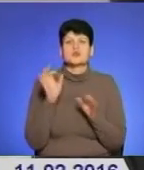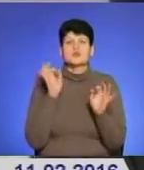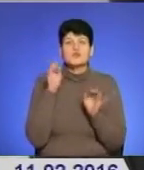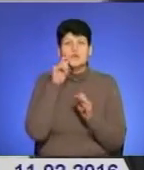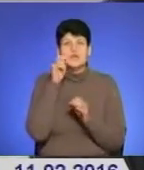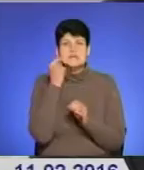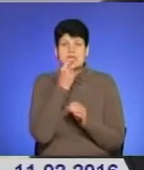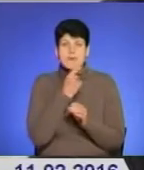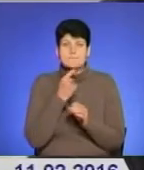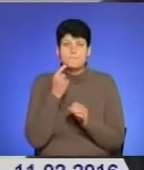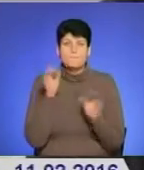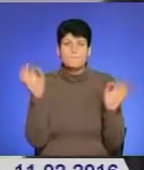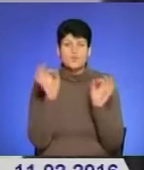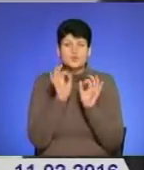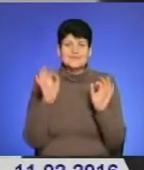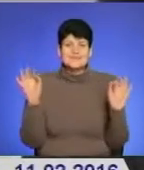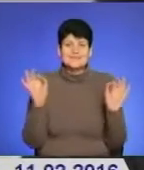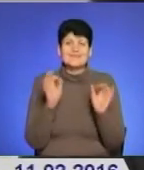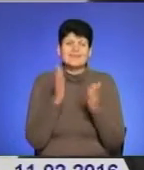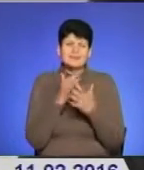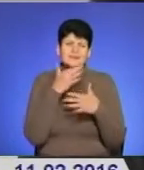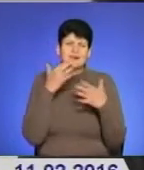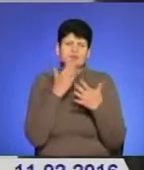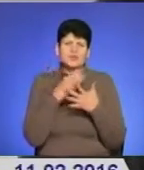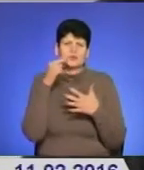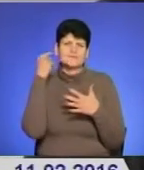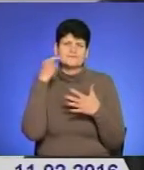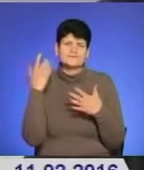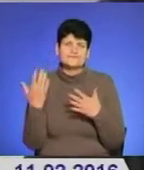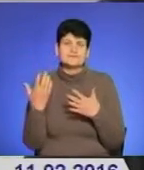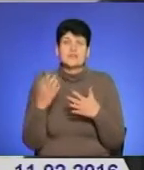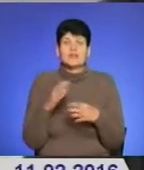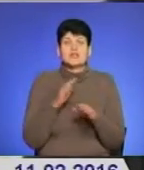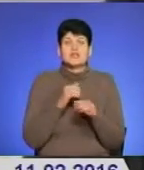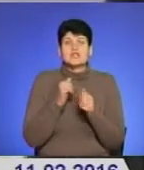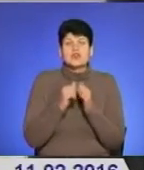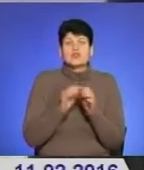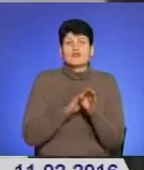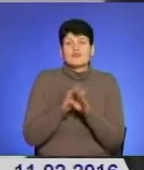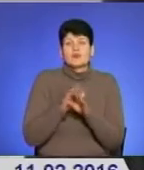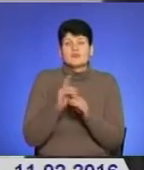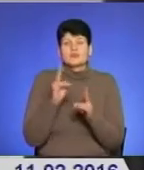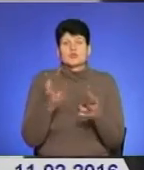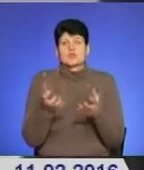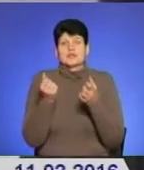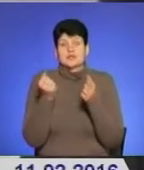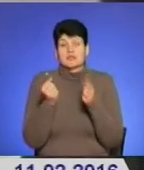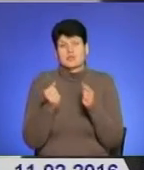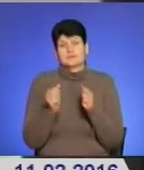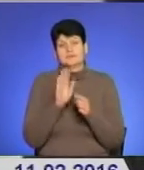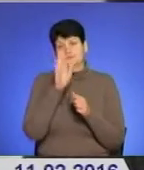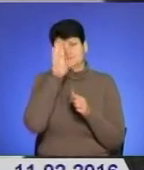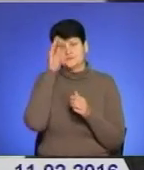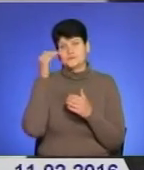музика. Але в більшості все-таки звучить російський шансон. Причому часто виконавці ті, які підтримували агресію і підтримали